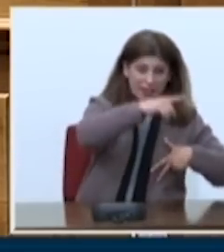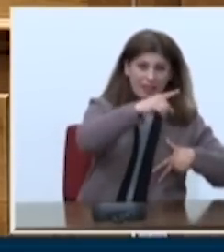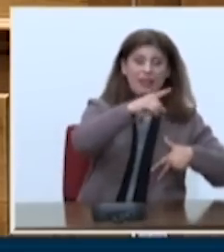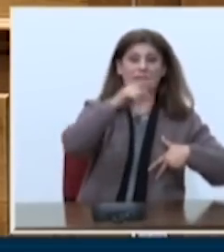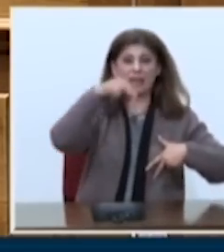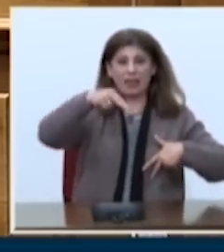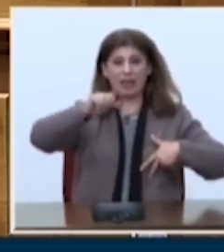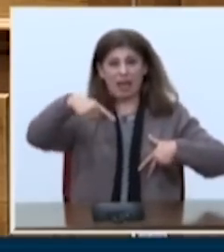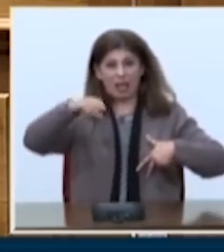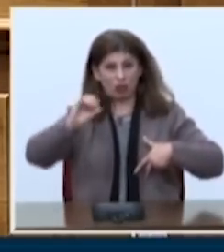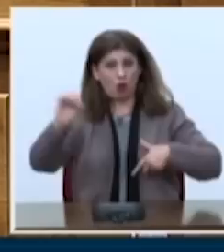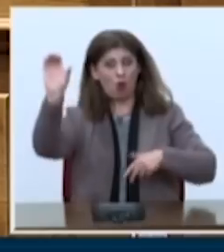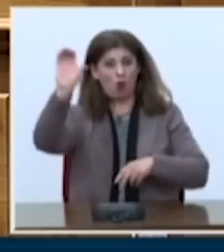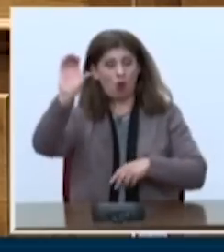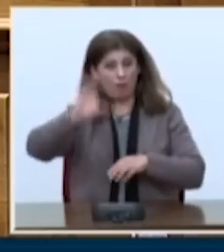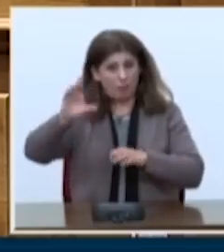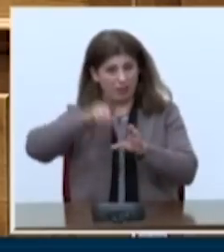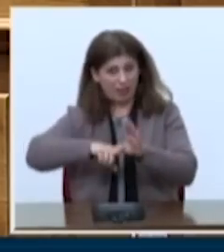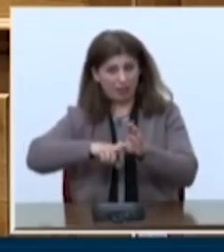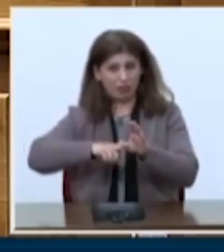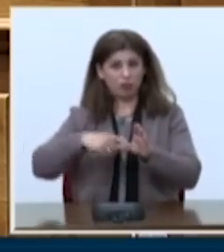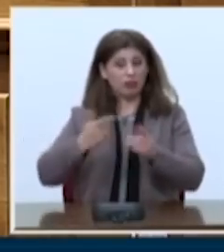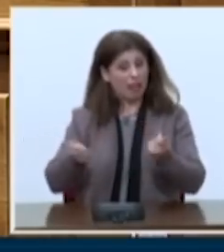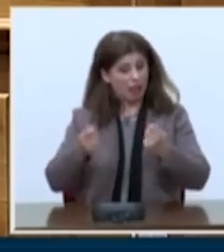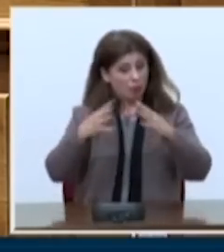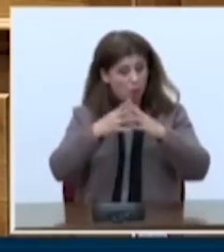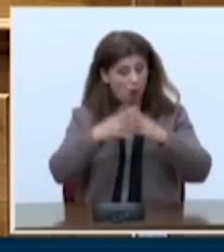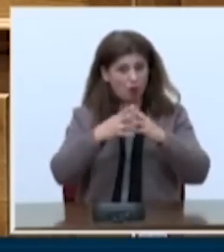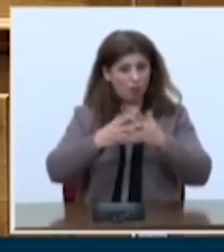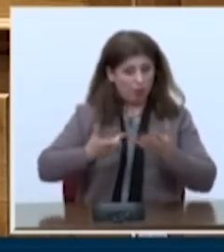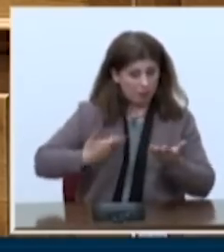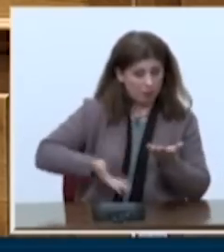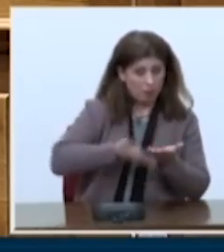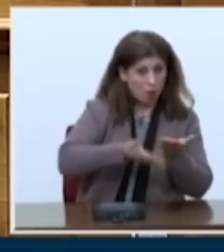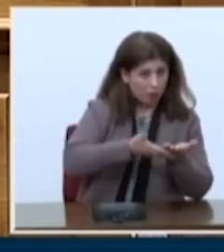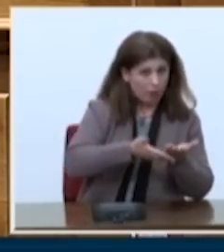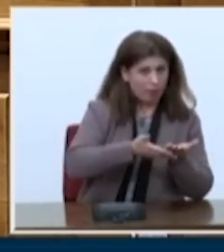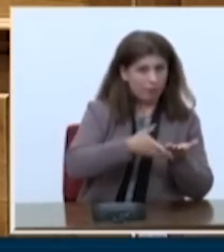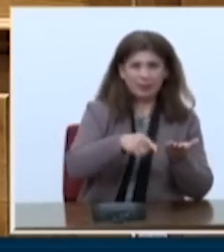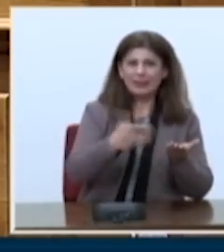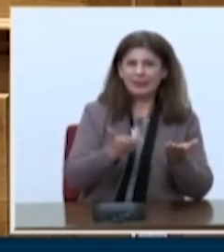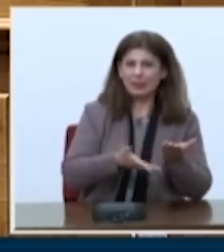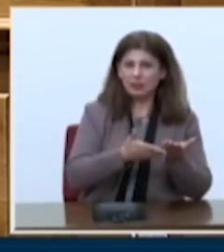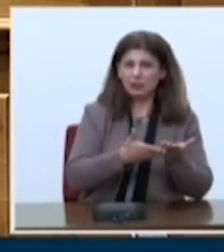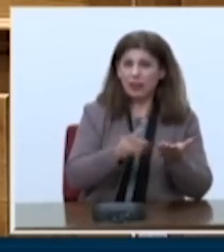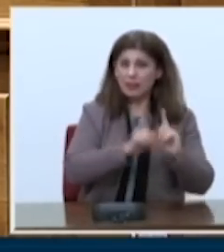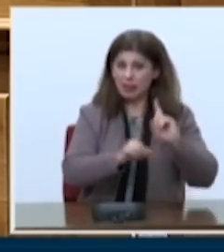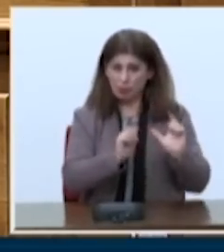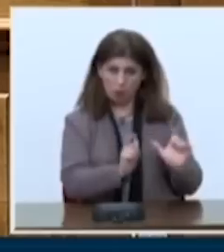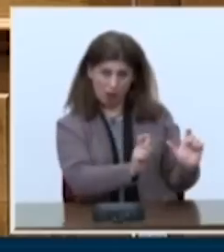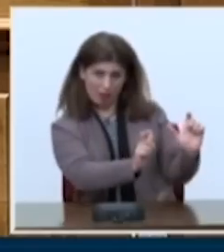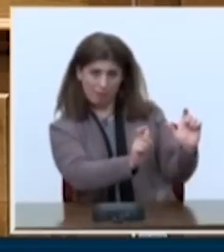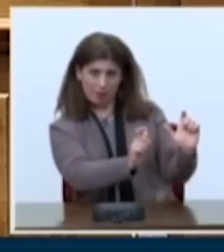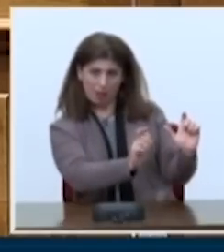διεξάγουν πολέμους και επεμβάσεις σε βάρος λαών και χωρών είναι συνδρομή σε κάποιον αμυνόμενο.